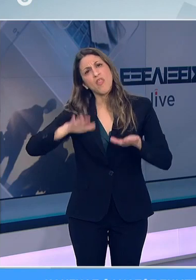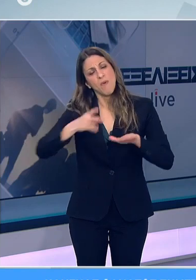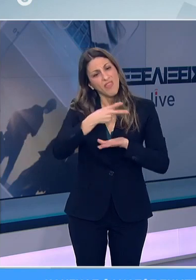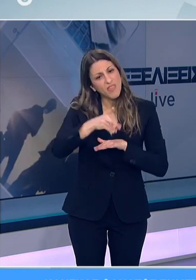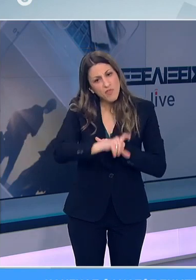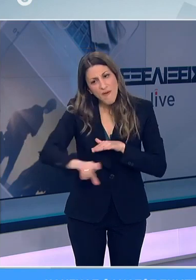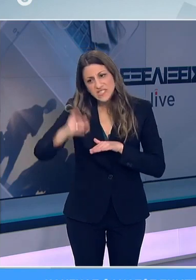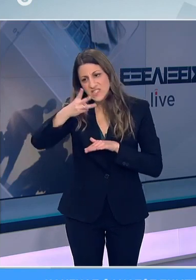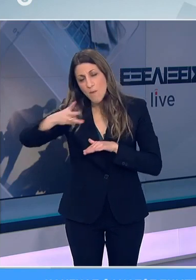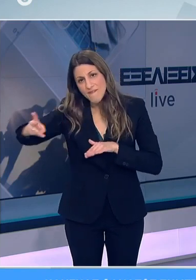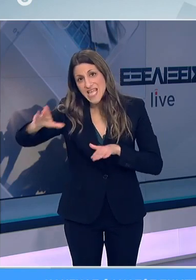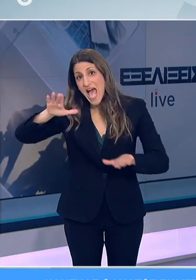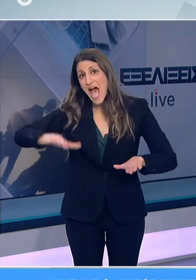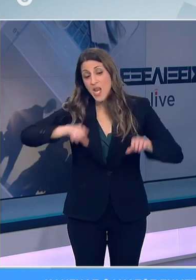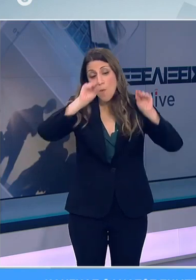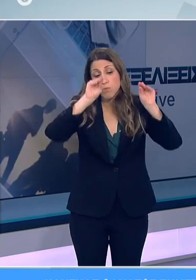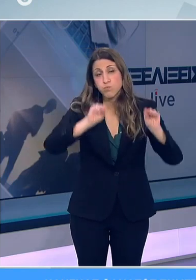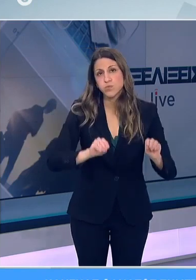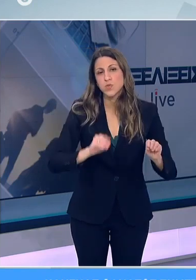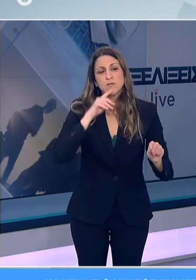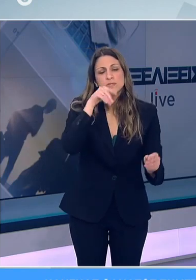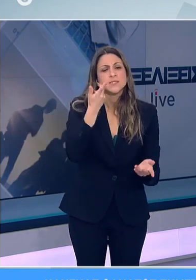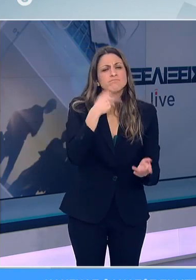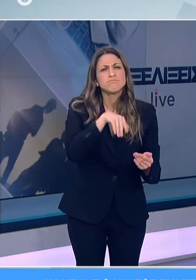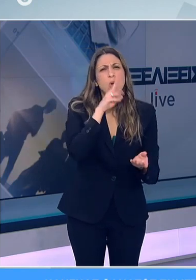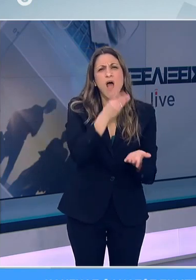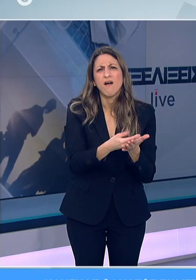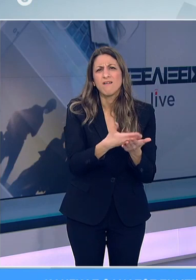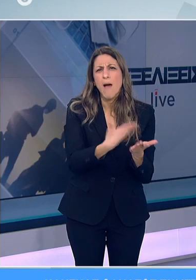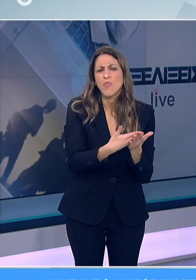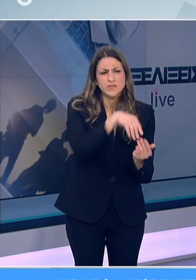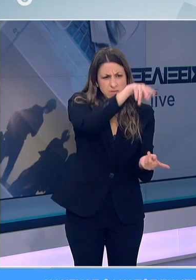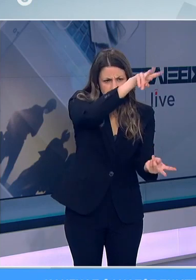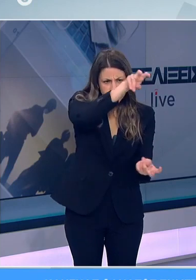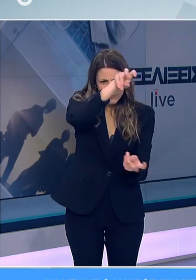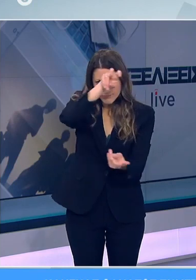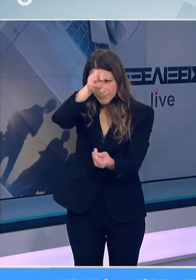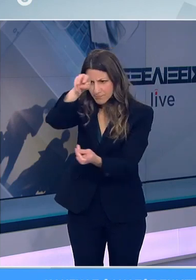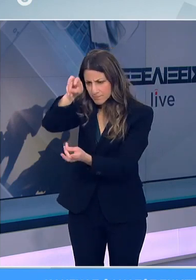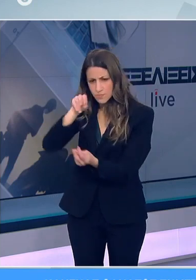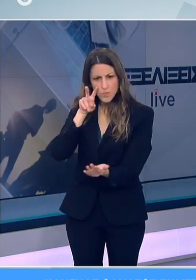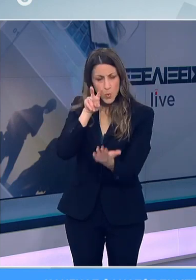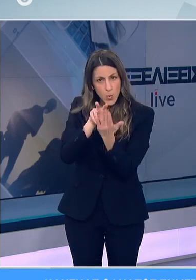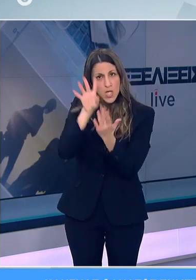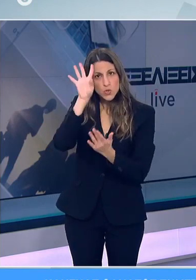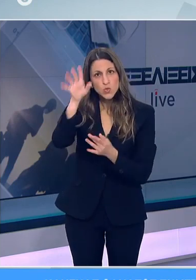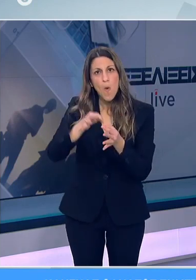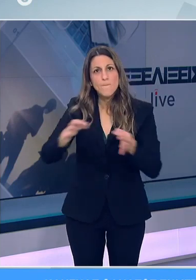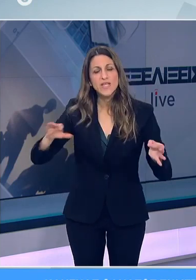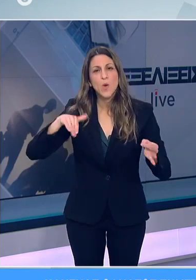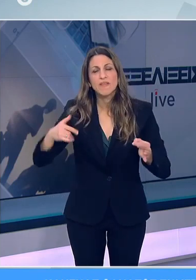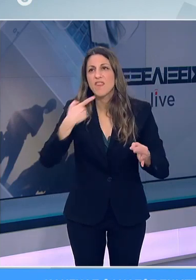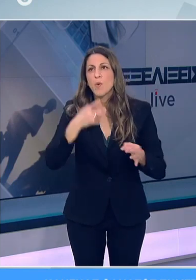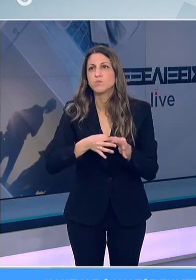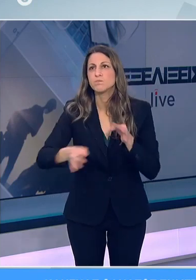έχεις τα δεδομένα σου και όσο περισσότερο καλή καταγραφή έχεις πορείας επιδημίας στη χώρα, τόσο μπορεί να μειώνεις και αυτό το διάστημα, και να το φτάνεις και σε 7 μέρες. Και όσον